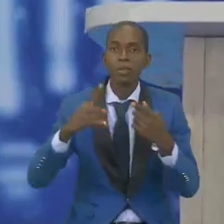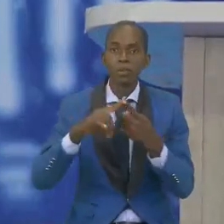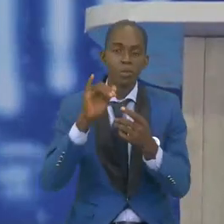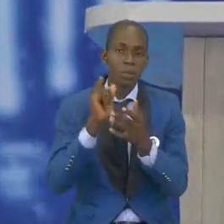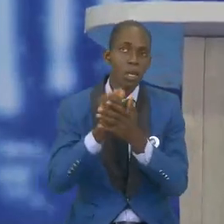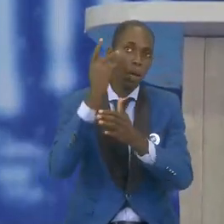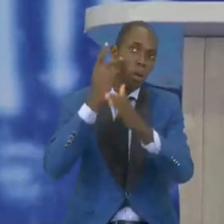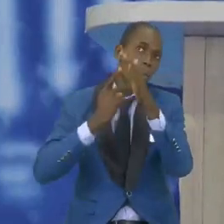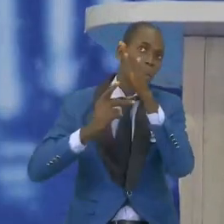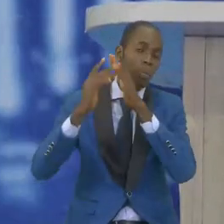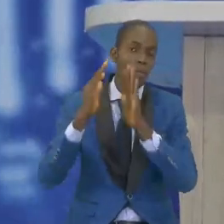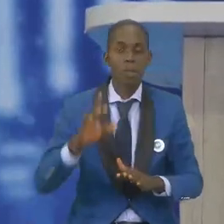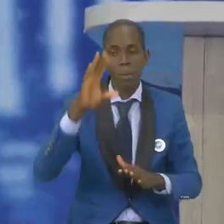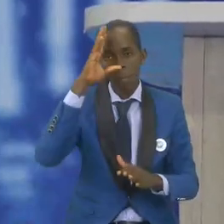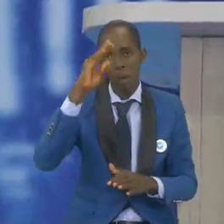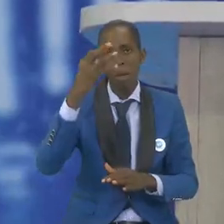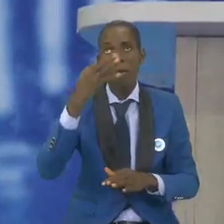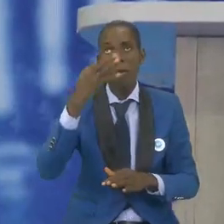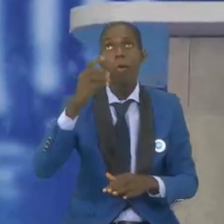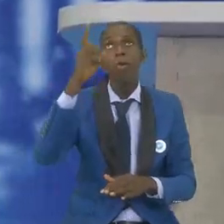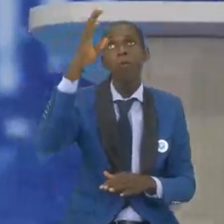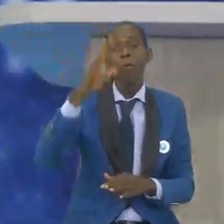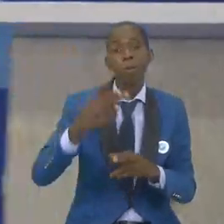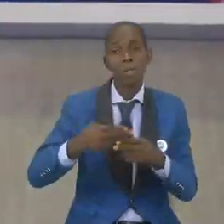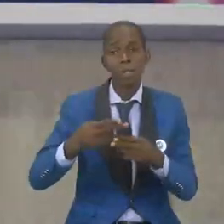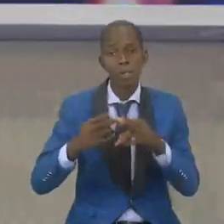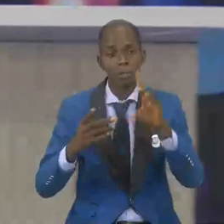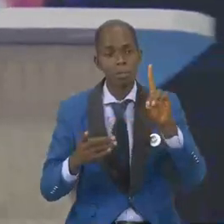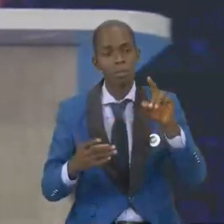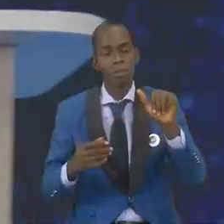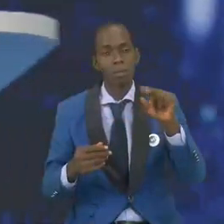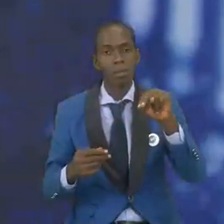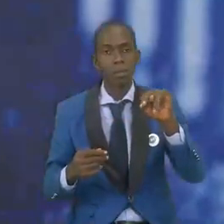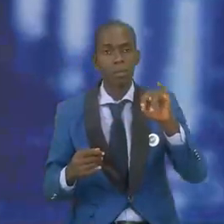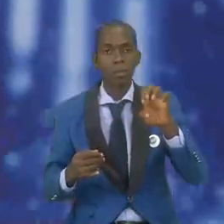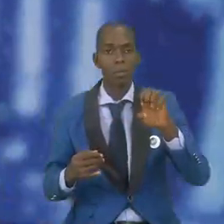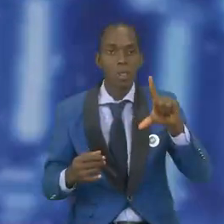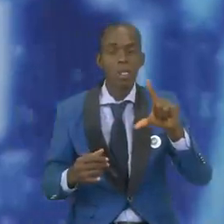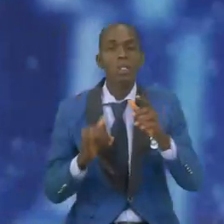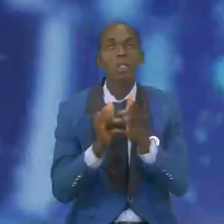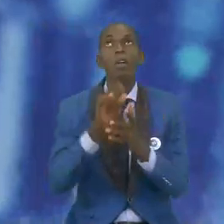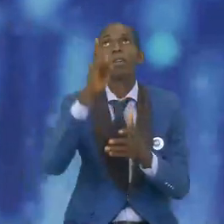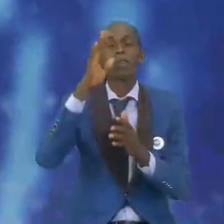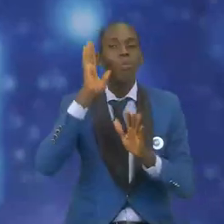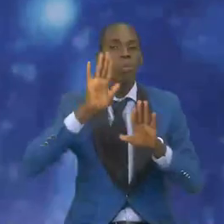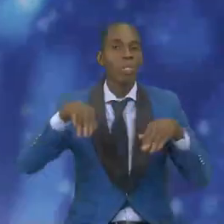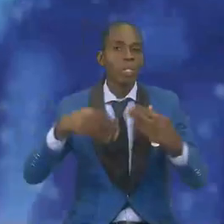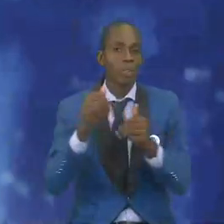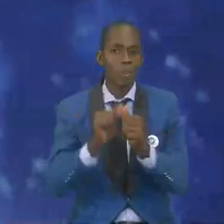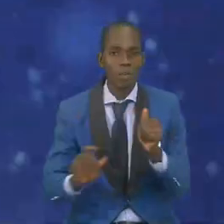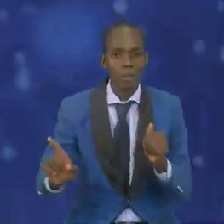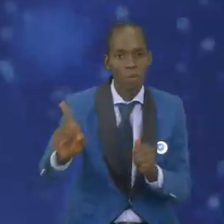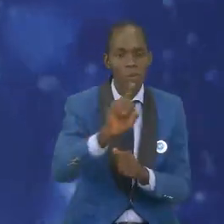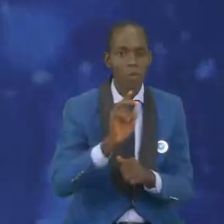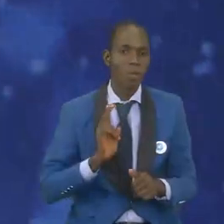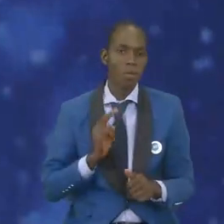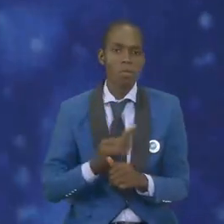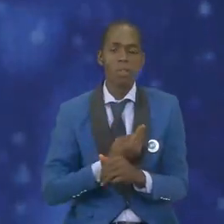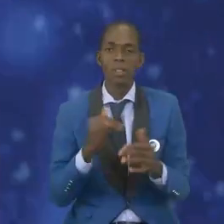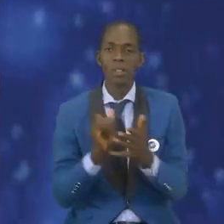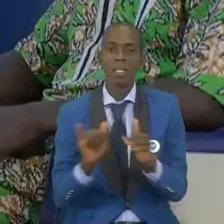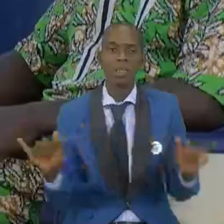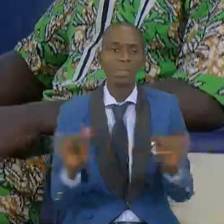foi que Dieu a donnée à ce prophète, à cet homme de Dieu, Daniel, que Dieu donne